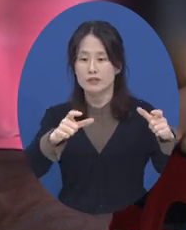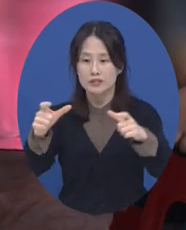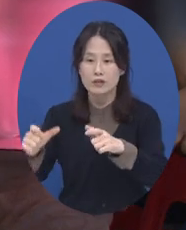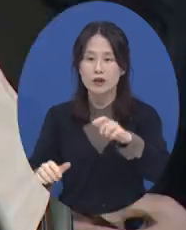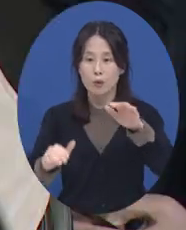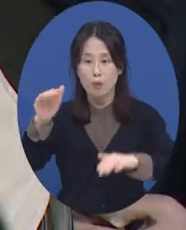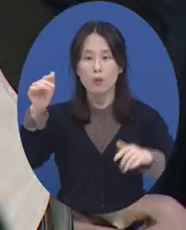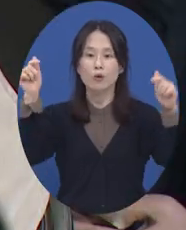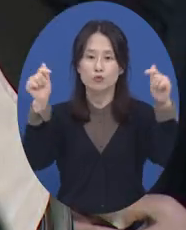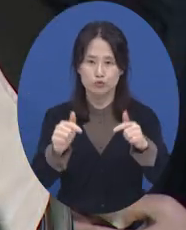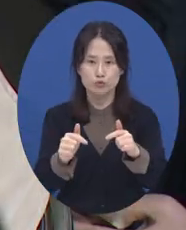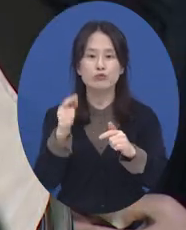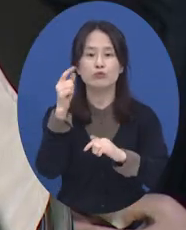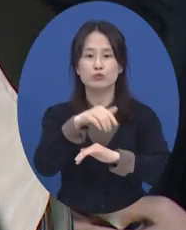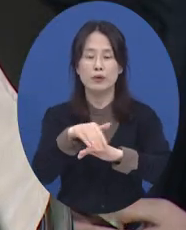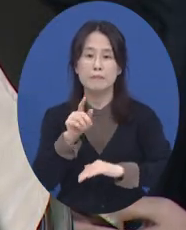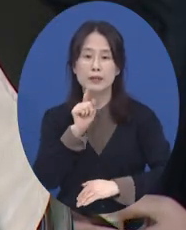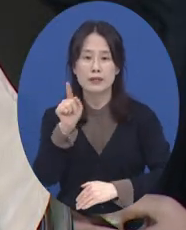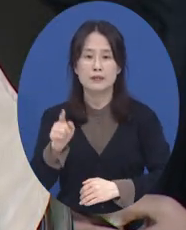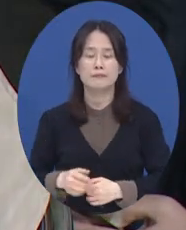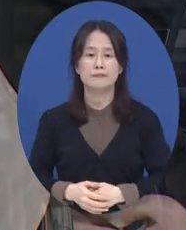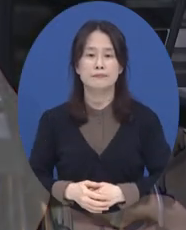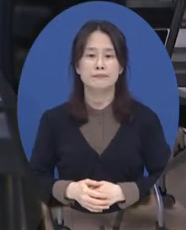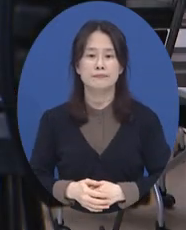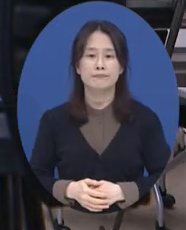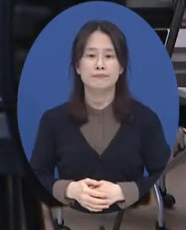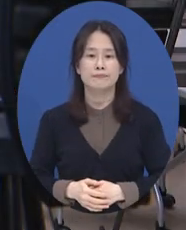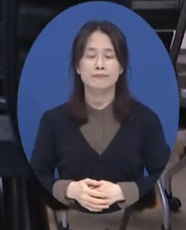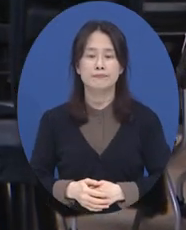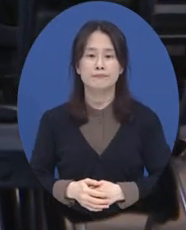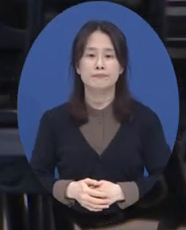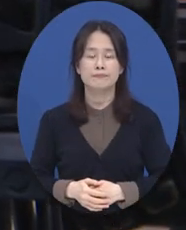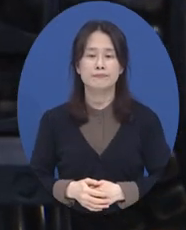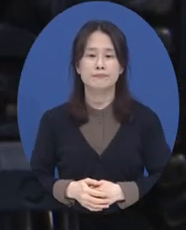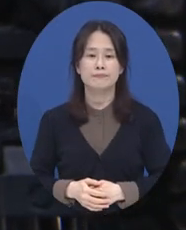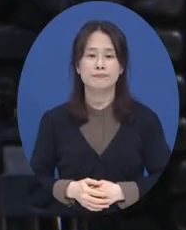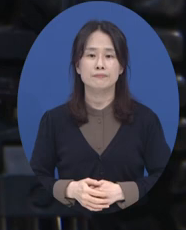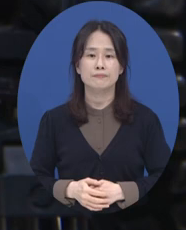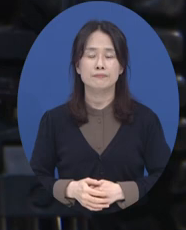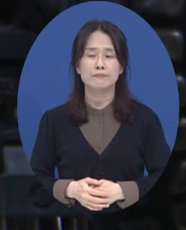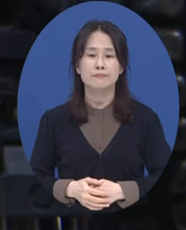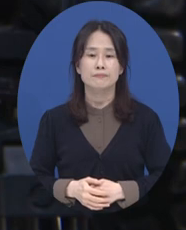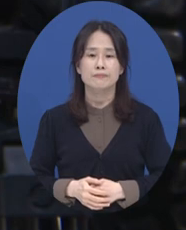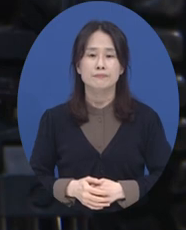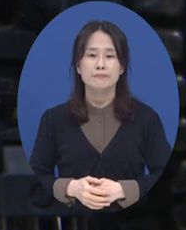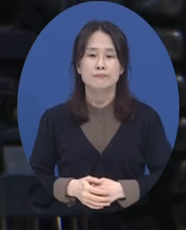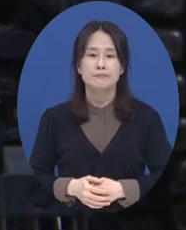격차를 해소해 나가겠다고 밝혔습니다. 경기지TV 최지연입니다.